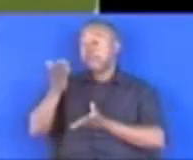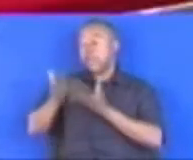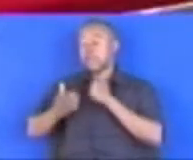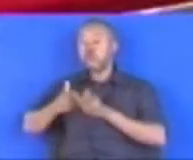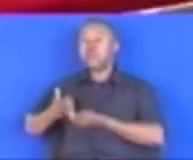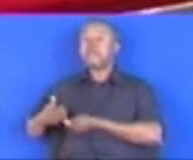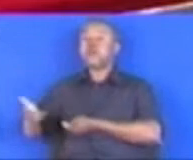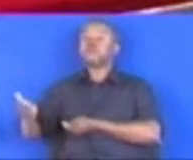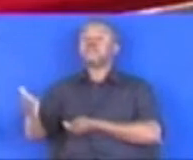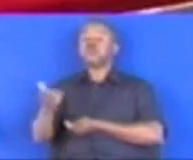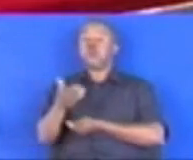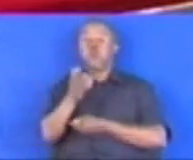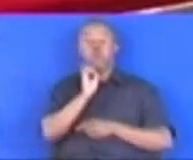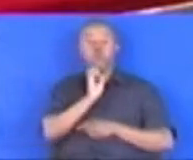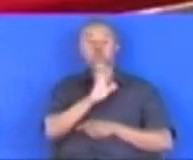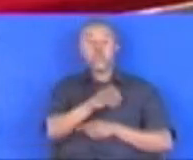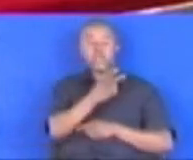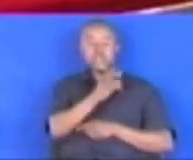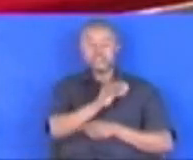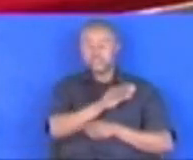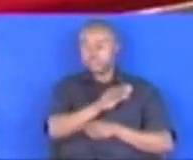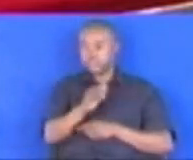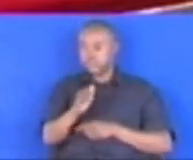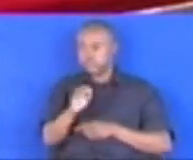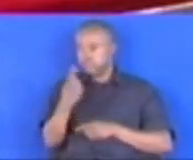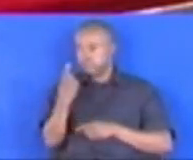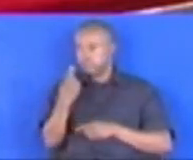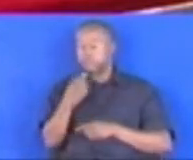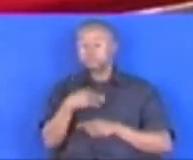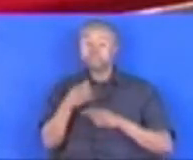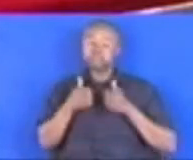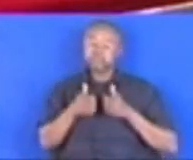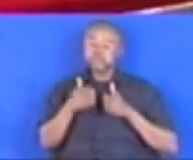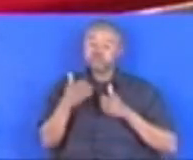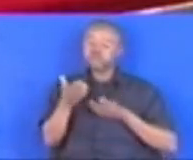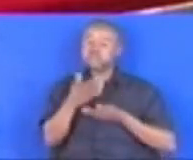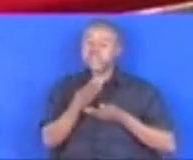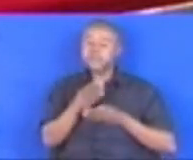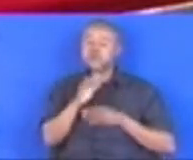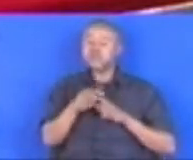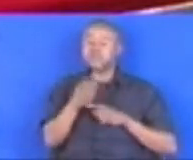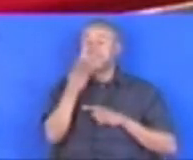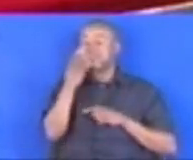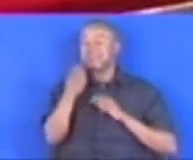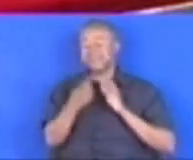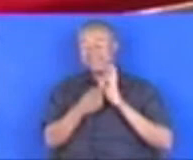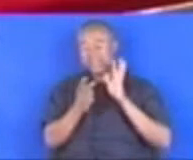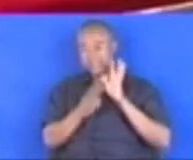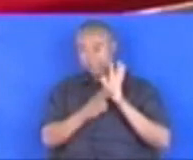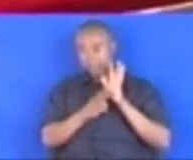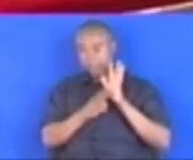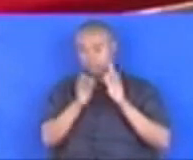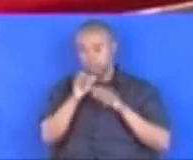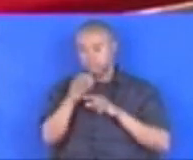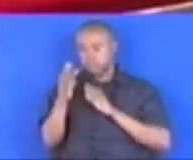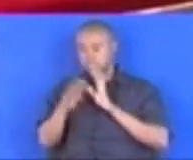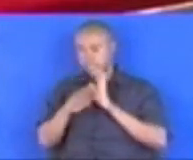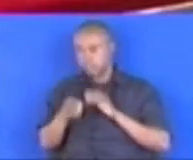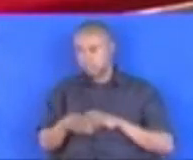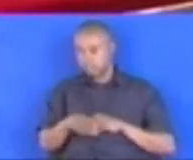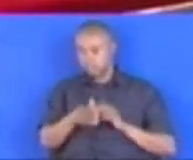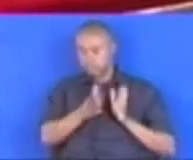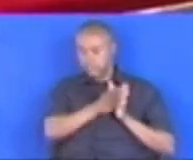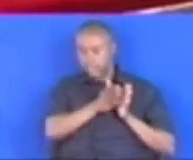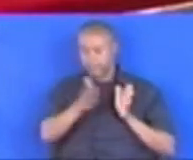makusanyo kwa mwaka 2020-2021 yalikuwa shilingi bilioni 467.8. Hadi kufikia